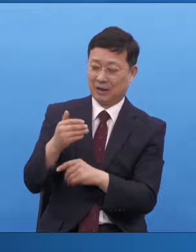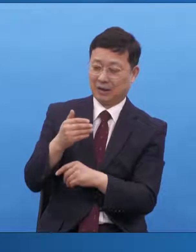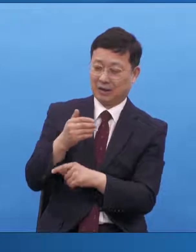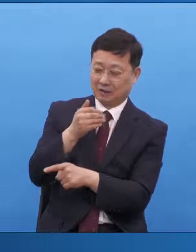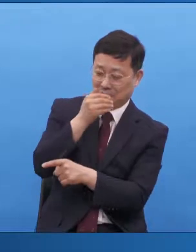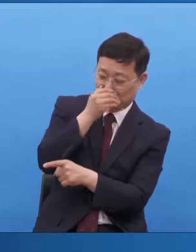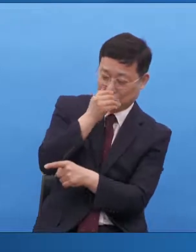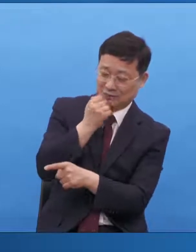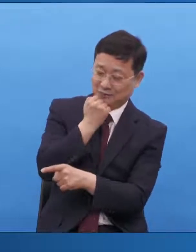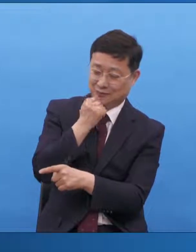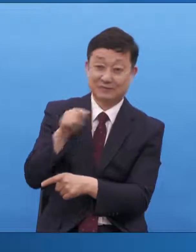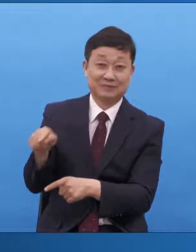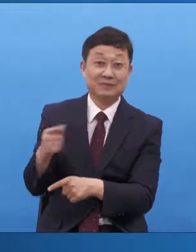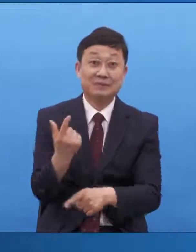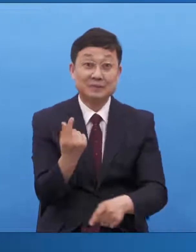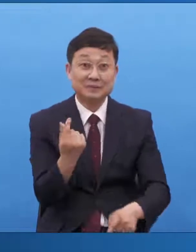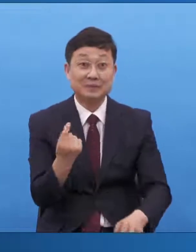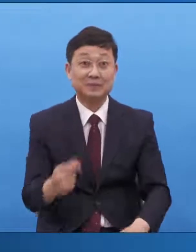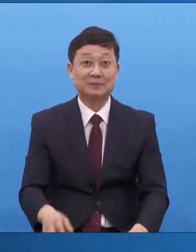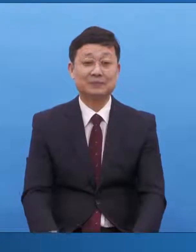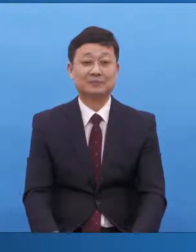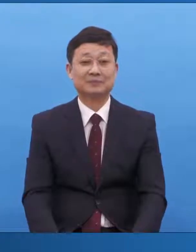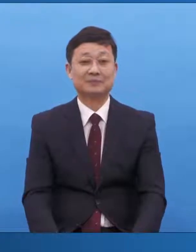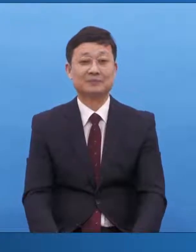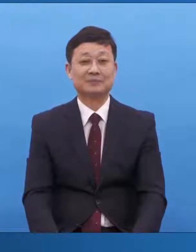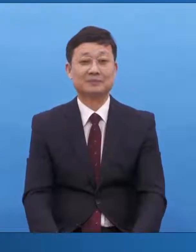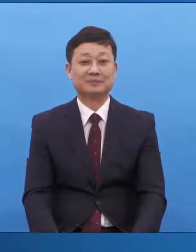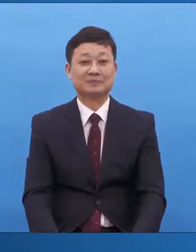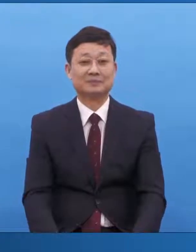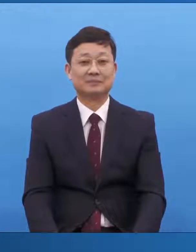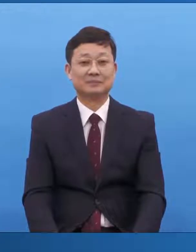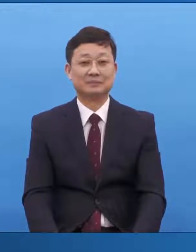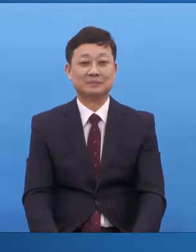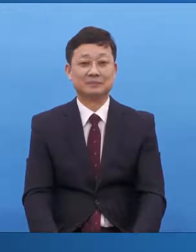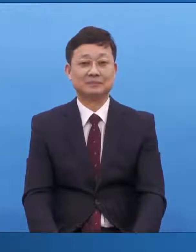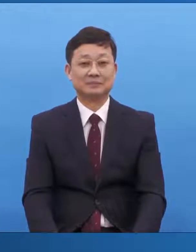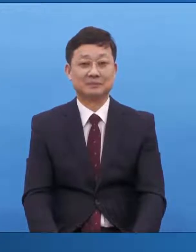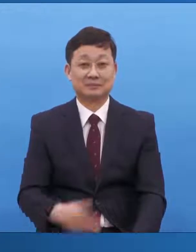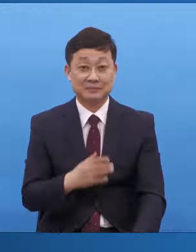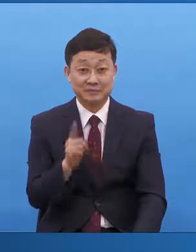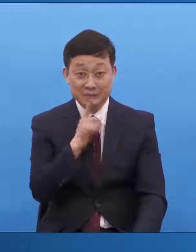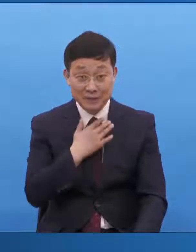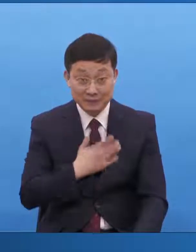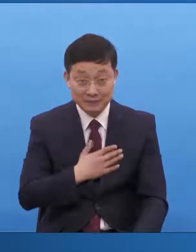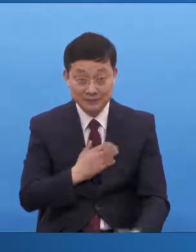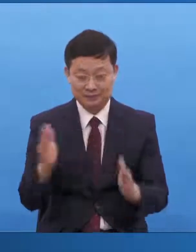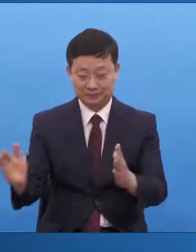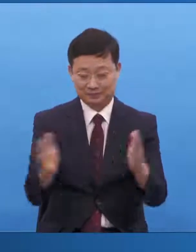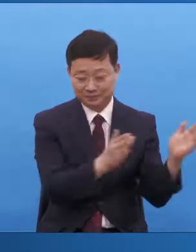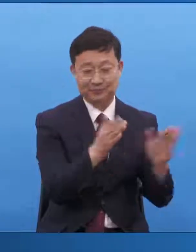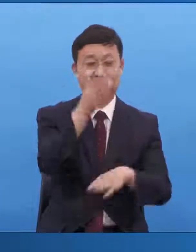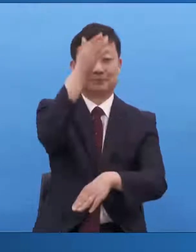there, but after moving to a larger house, I looked back and I laughed, wondering how did I live there? 결론입니다. The conclusion.